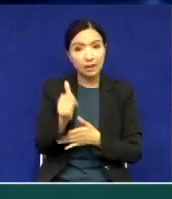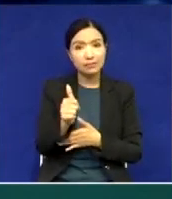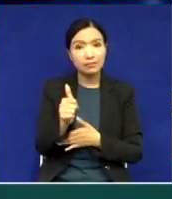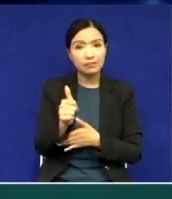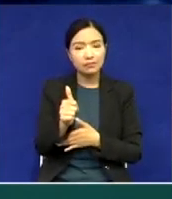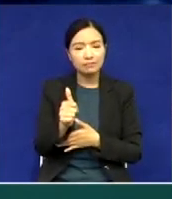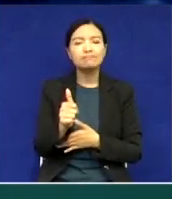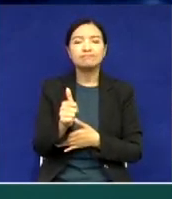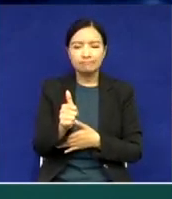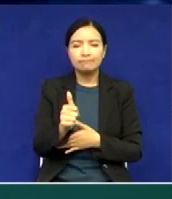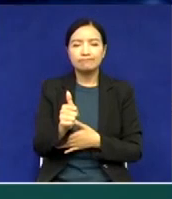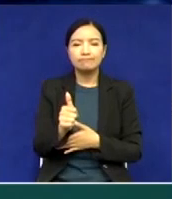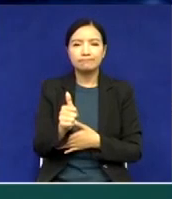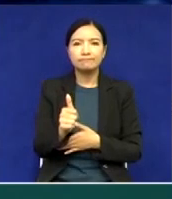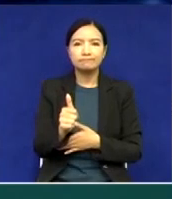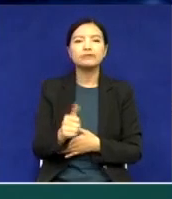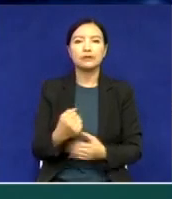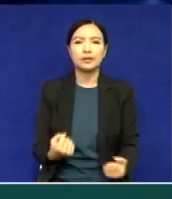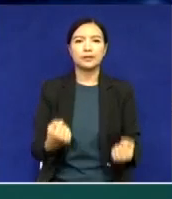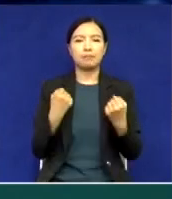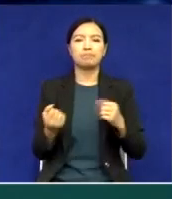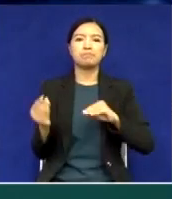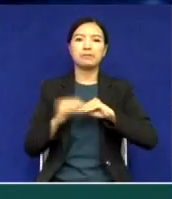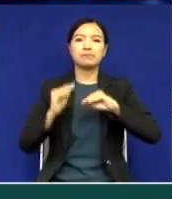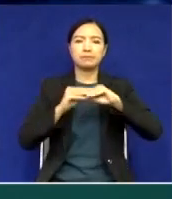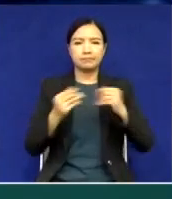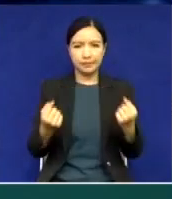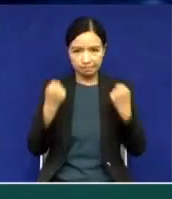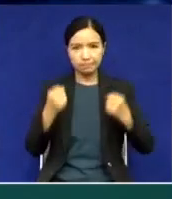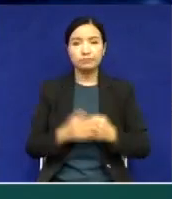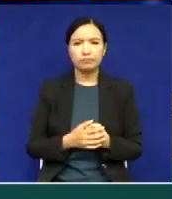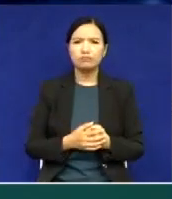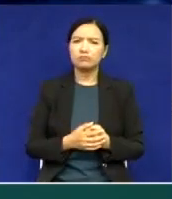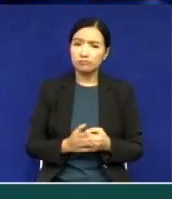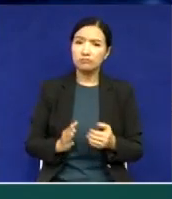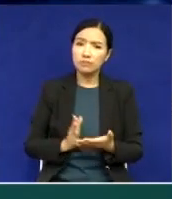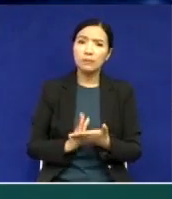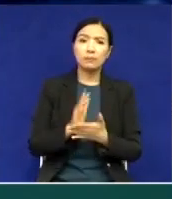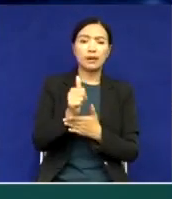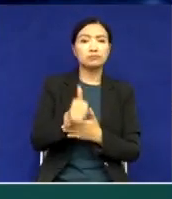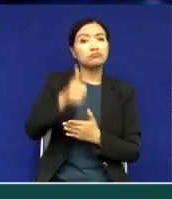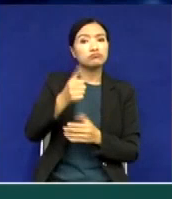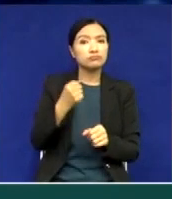เราก็จะกลับมาเข้มแข็งได้มากขึ้นนะครับเราจะผ่านไปได้อย่างไรนะครับ